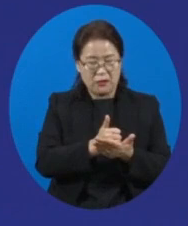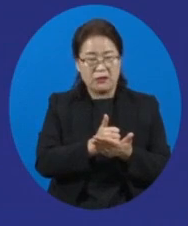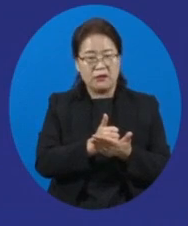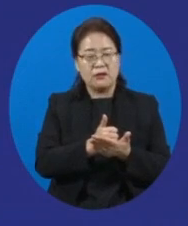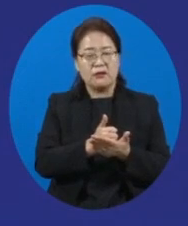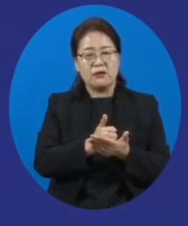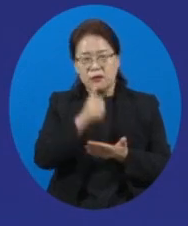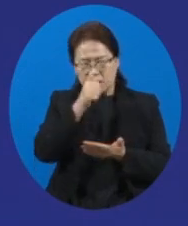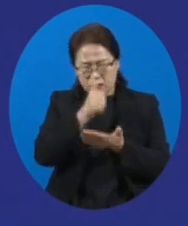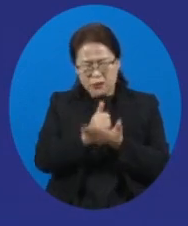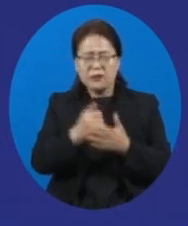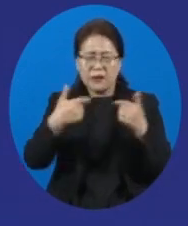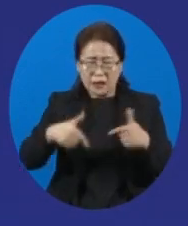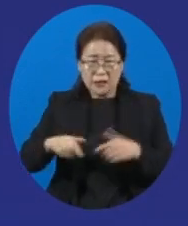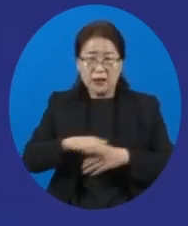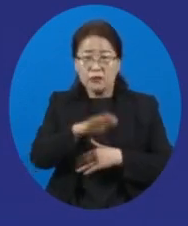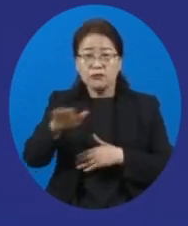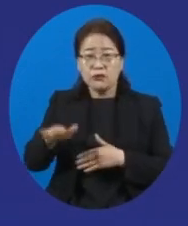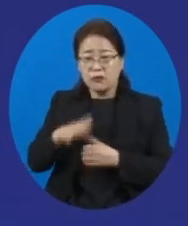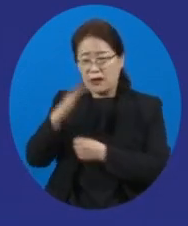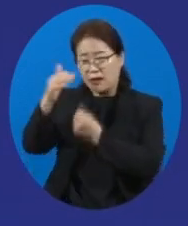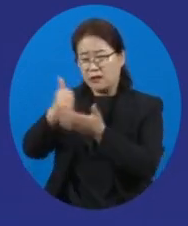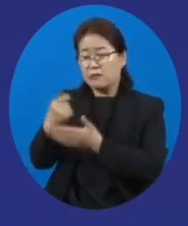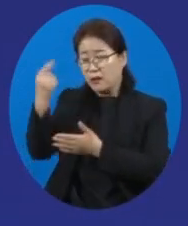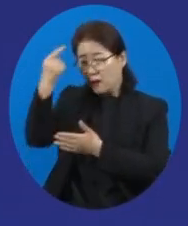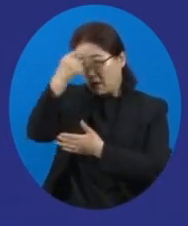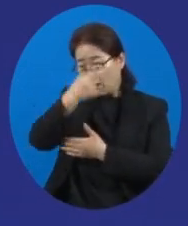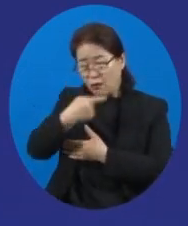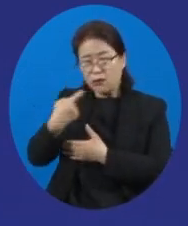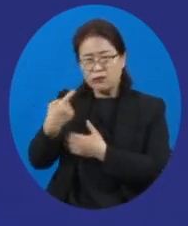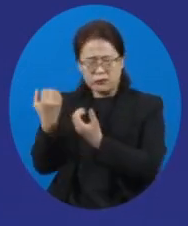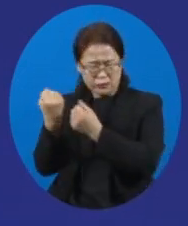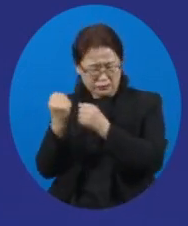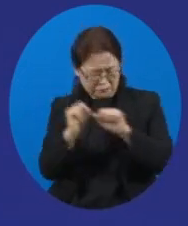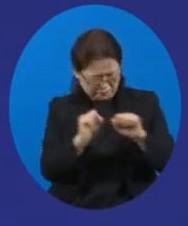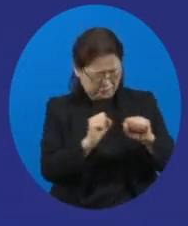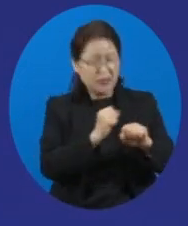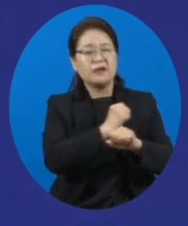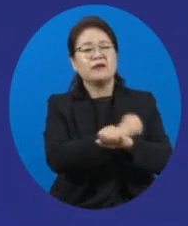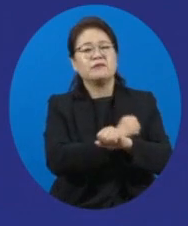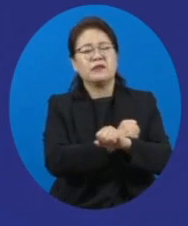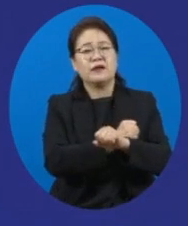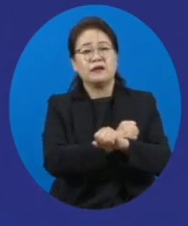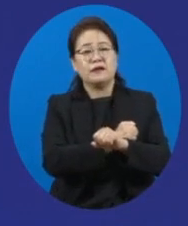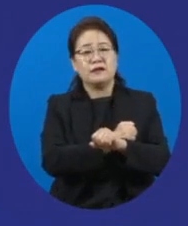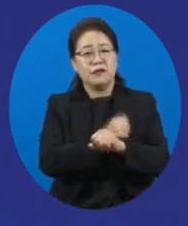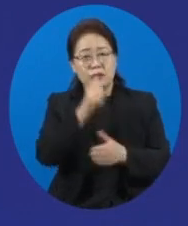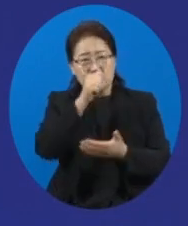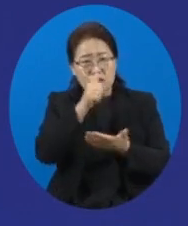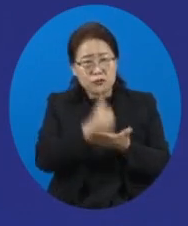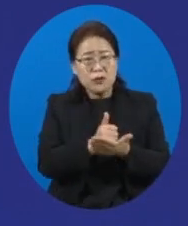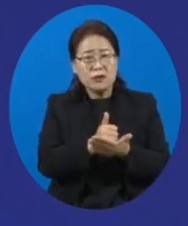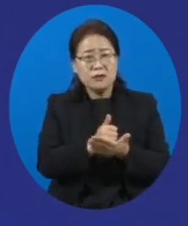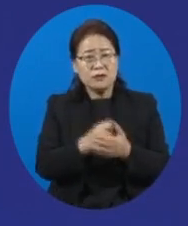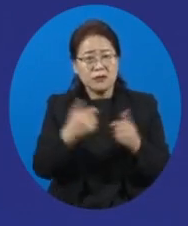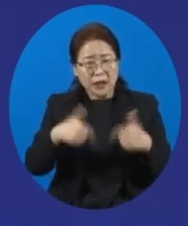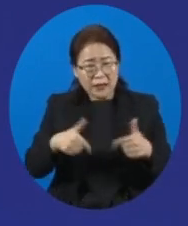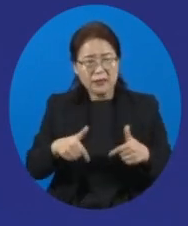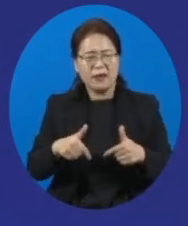언제나 우리로 하여금 하나님의 얼굴을 피하게 합니다. 죄는